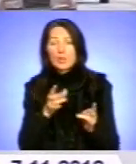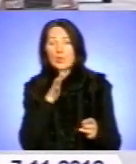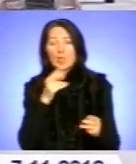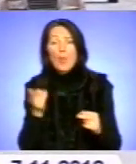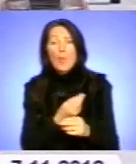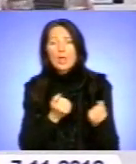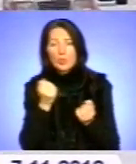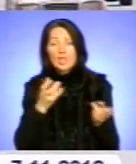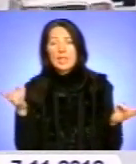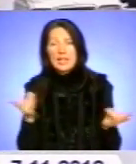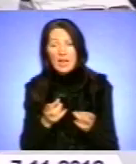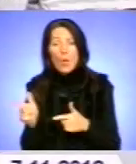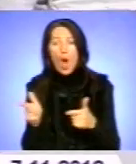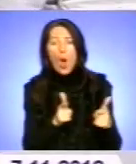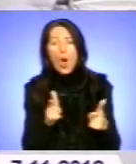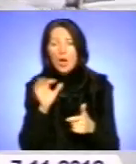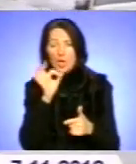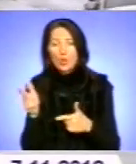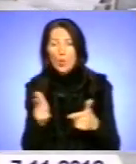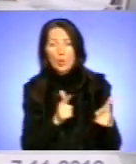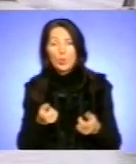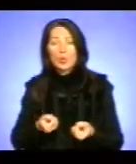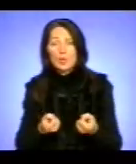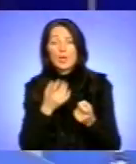авто, кажуть, готуй сани влітку.